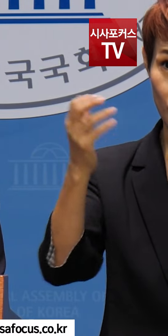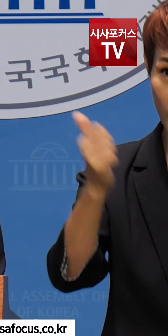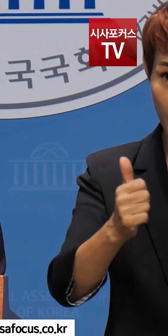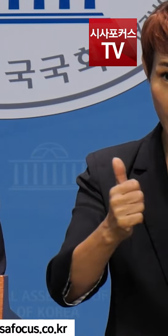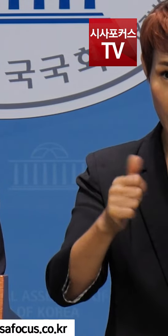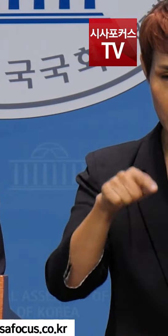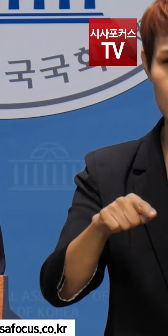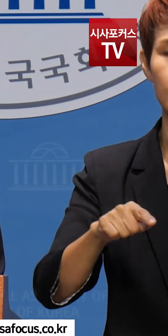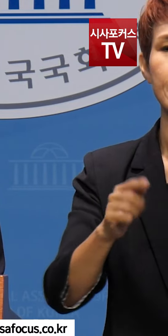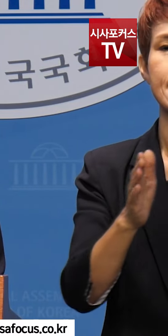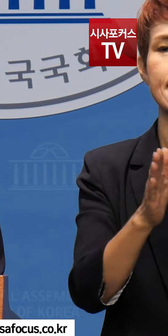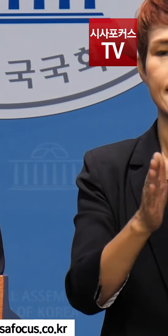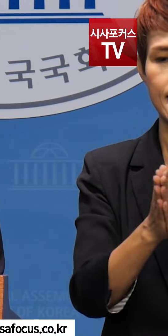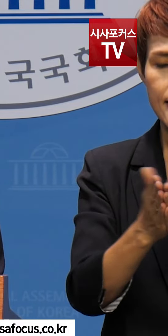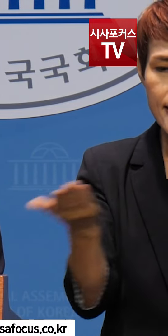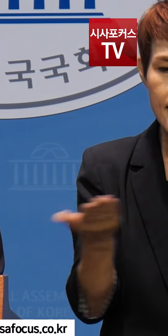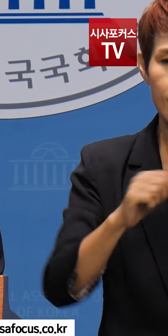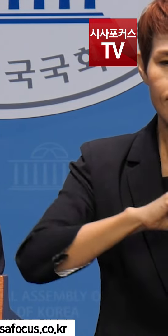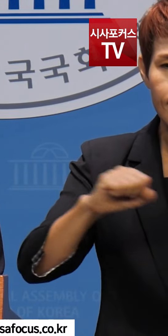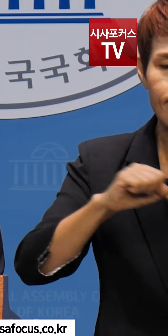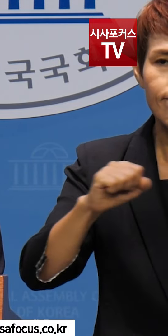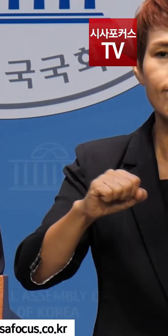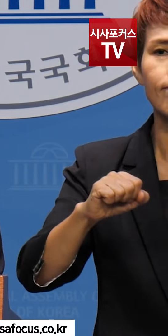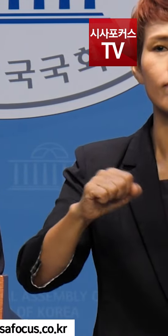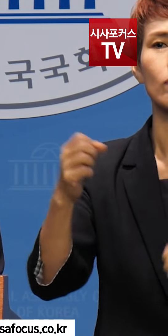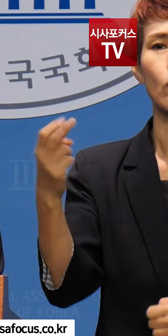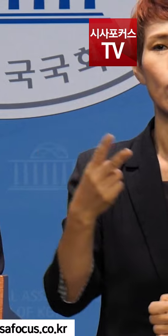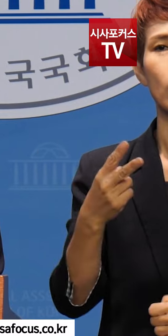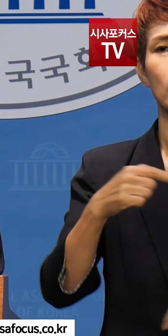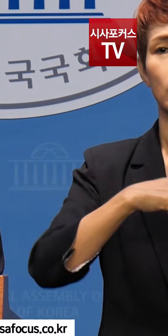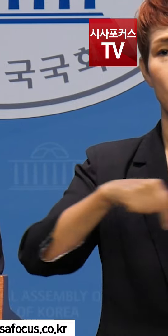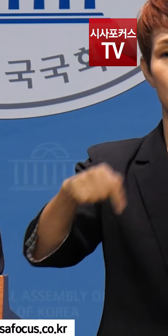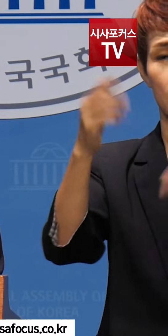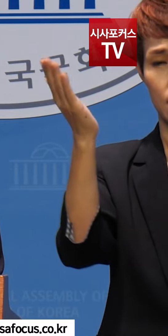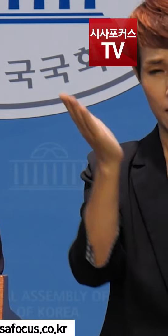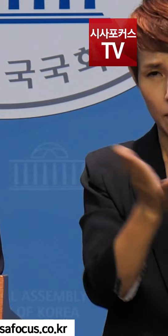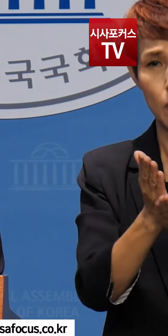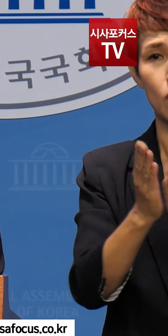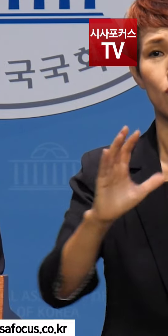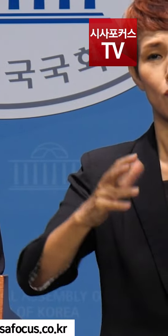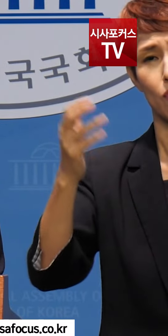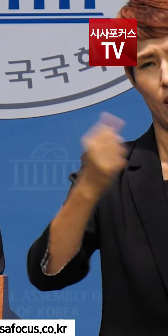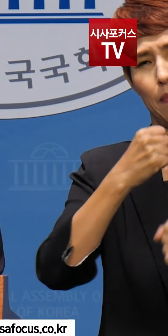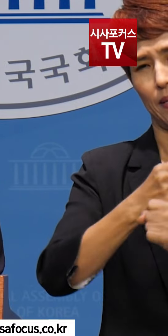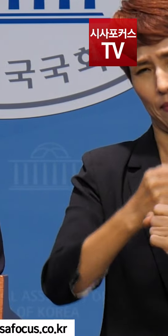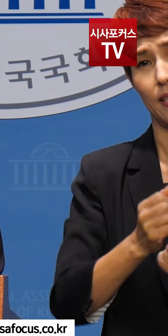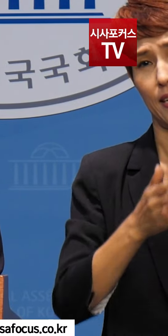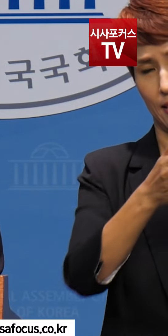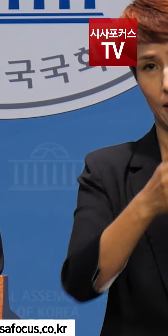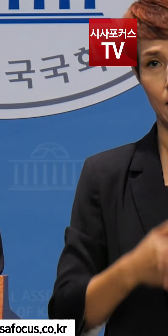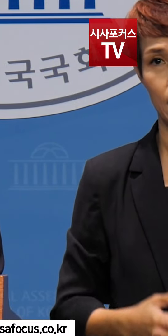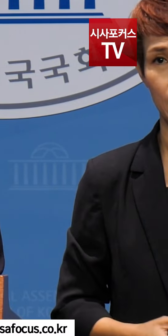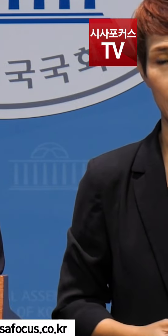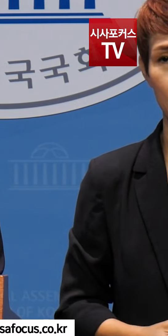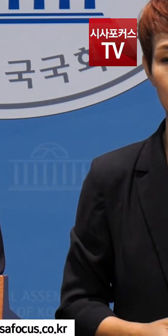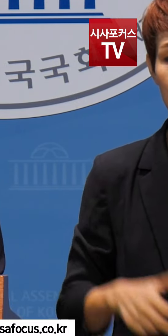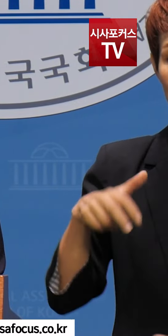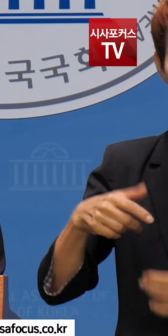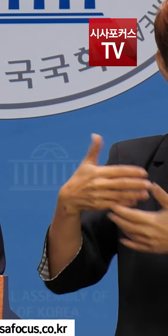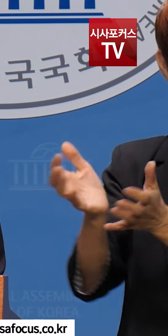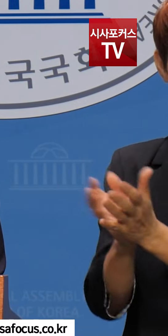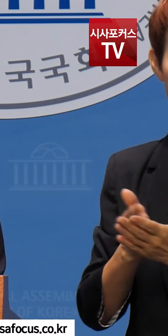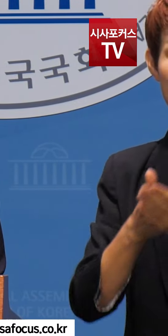일하는 국회, 정치를 정치답게 하는 국회로 바꿉시다. 넷, 그저께